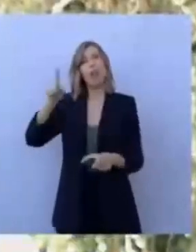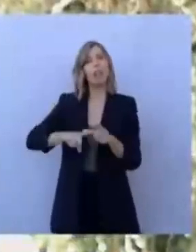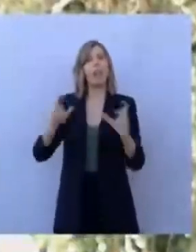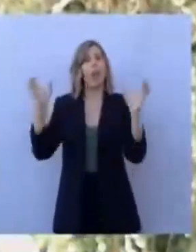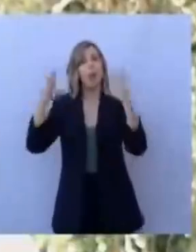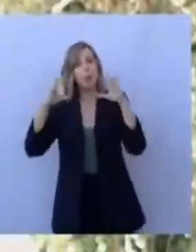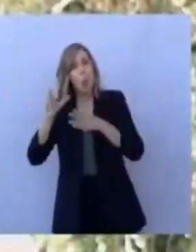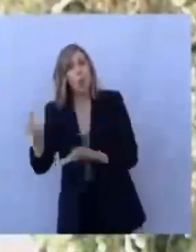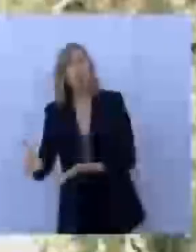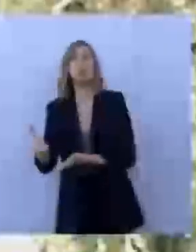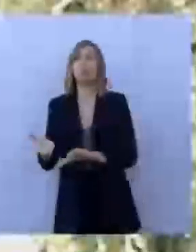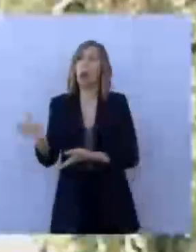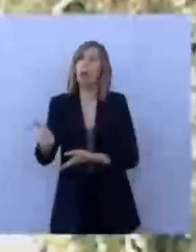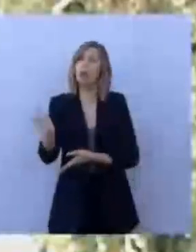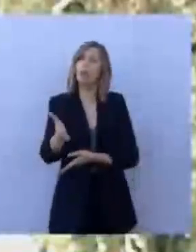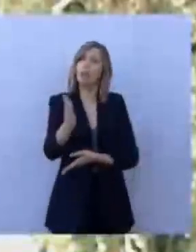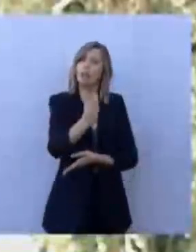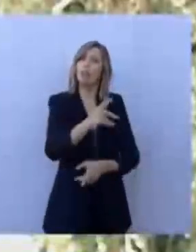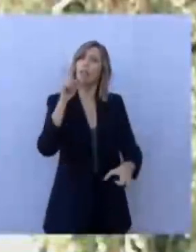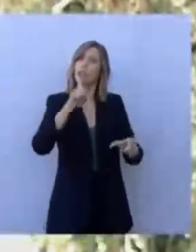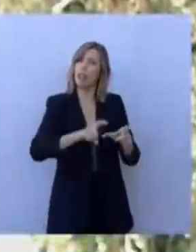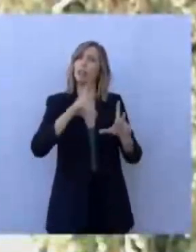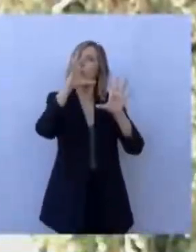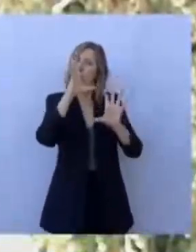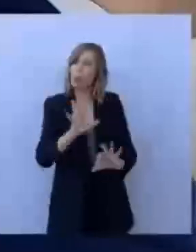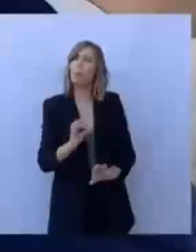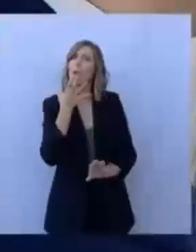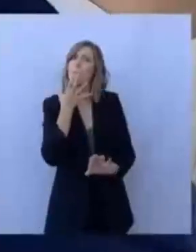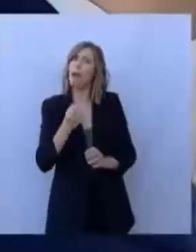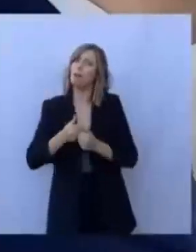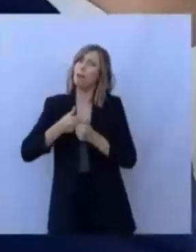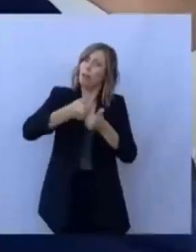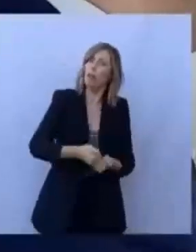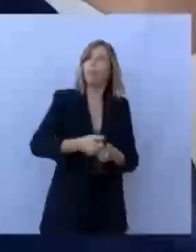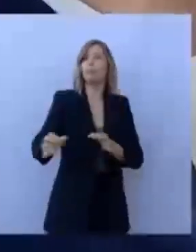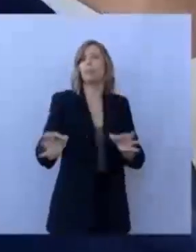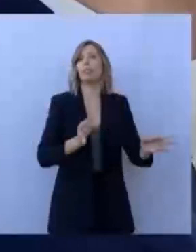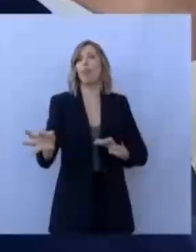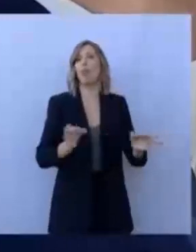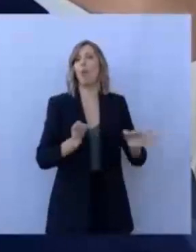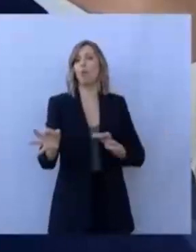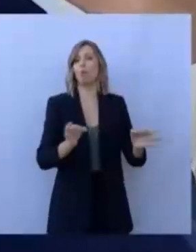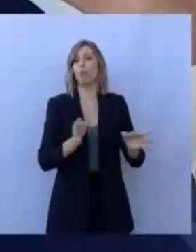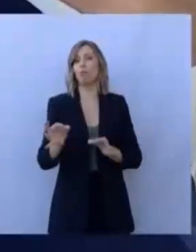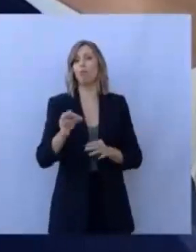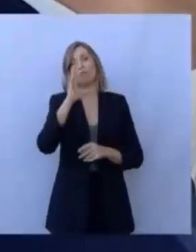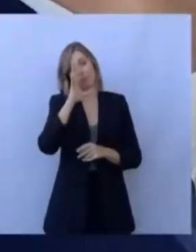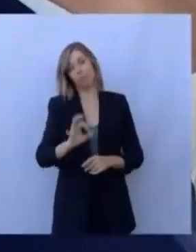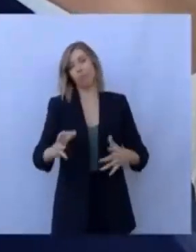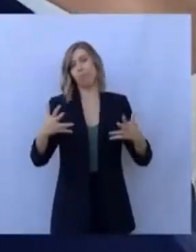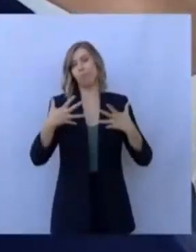κλάδου συντάσσονται προς αυτές τις κατευθύνσεις. Χαίρομαι ιδιαίτερα για την σημαντική